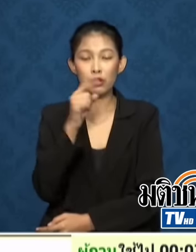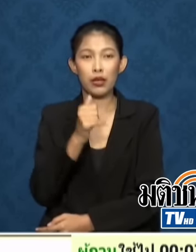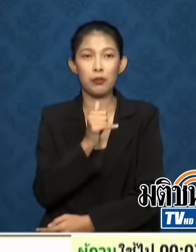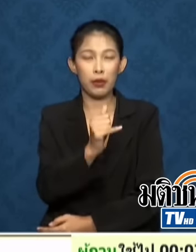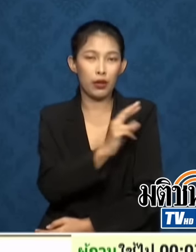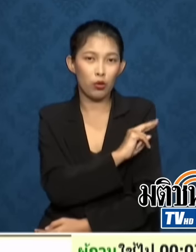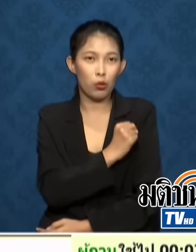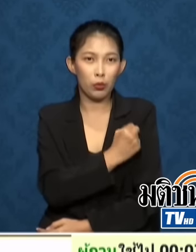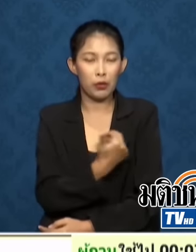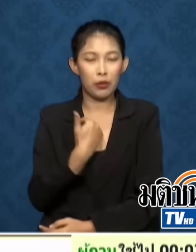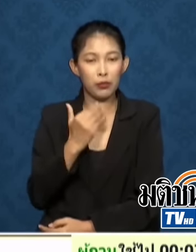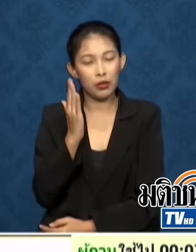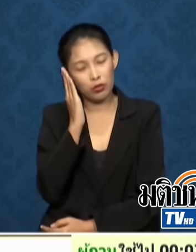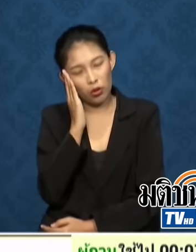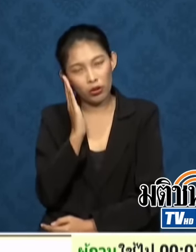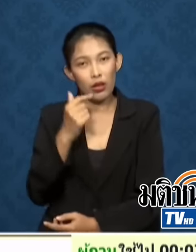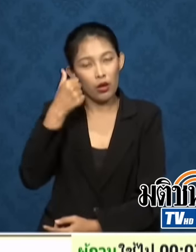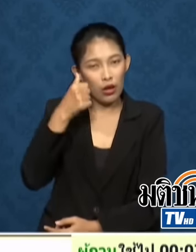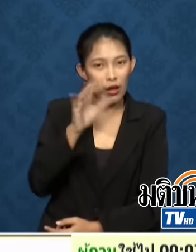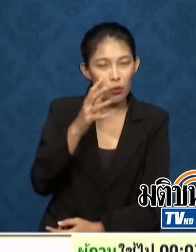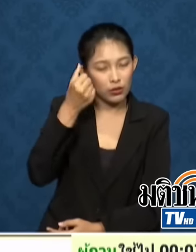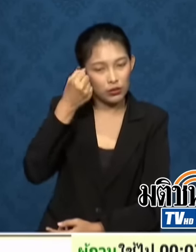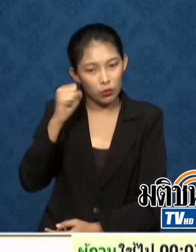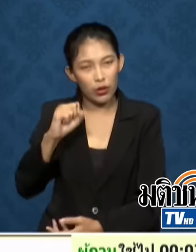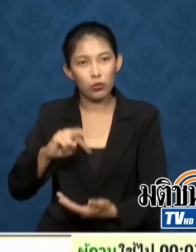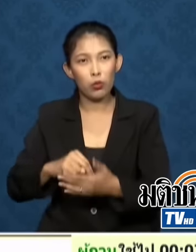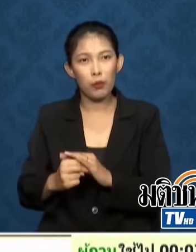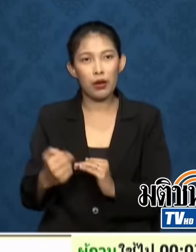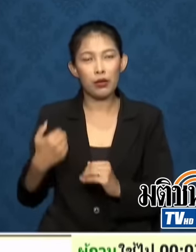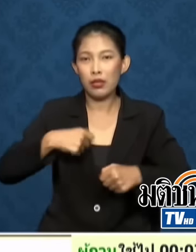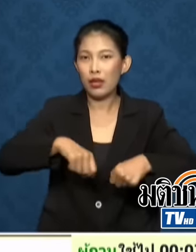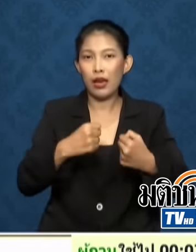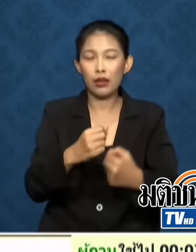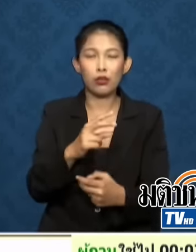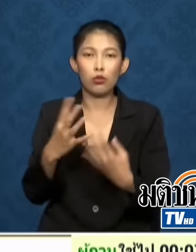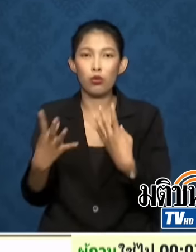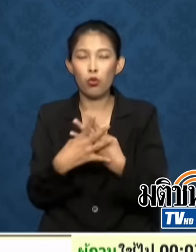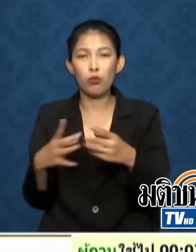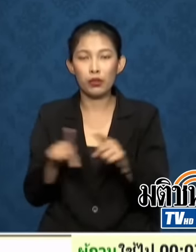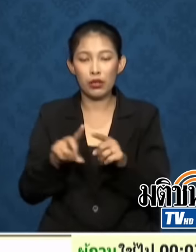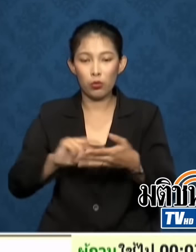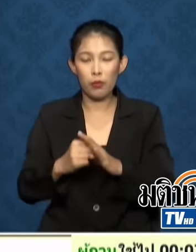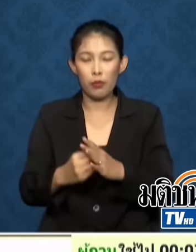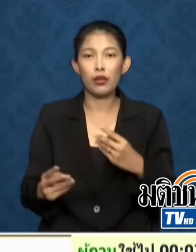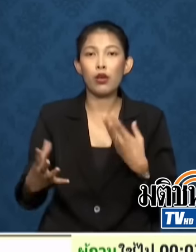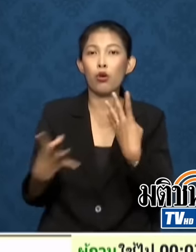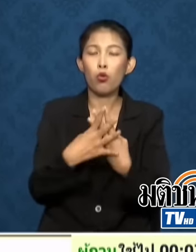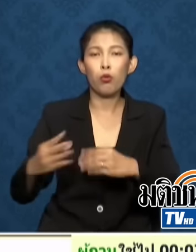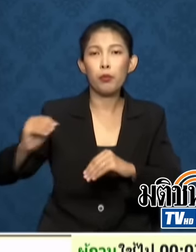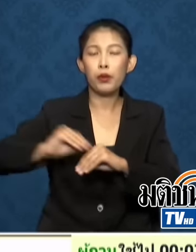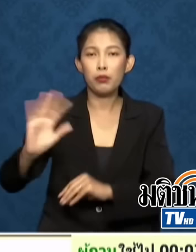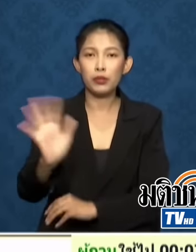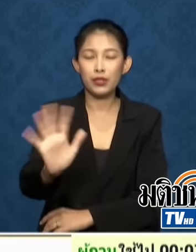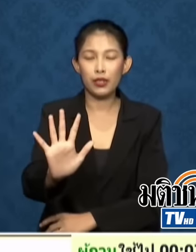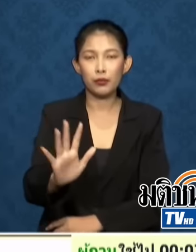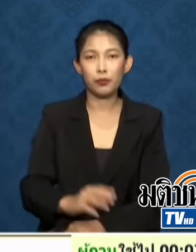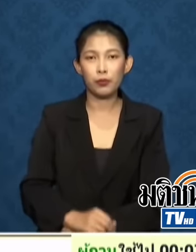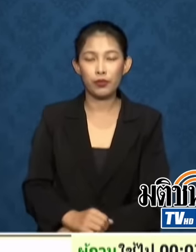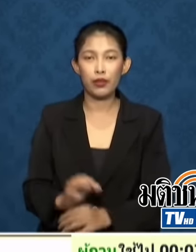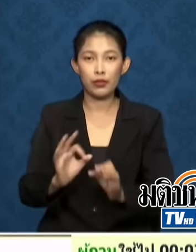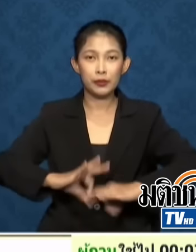อน5วัน10วันเดือนก็ไปถูกหักโทษเหมือนกันไม่ได้บวกโทษเพิ่มขึ้นนะแล้วที่สำคัญที่สุ